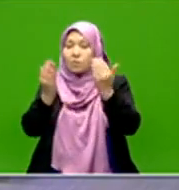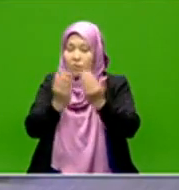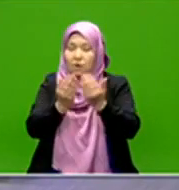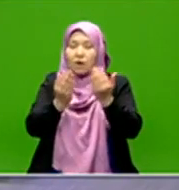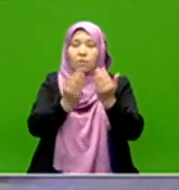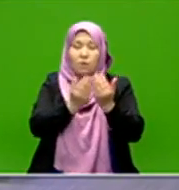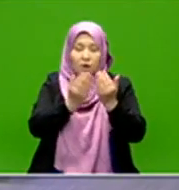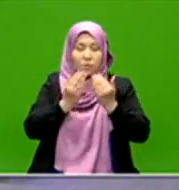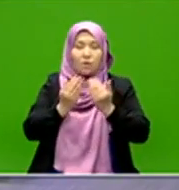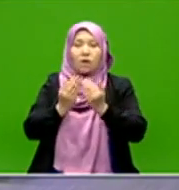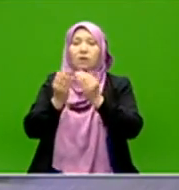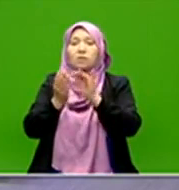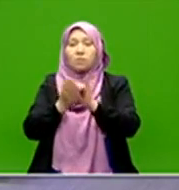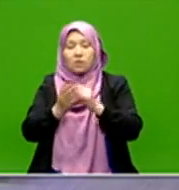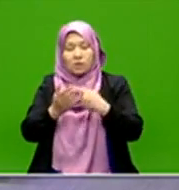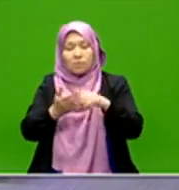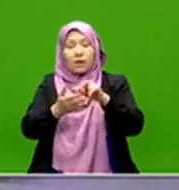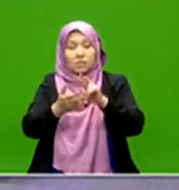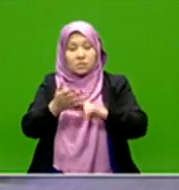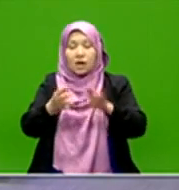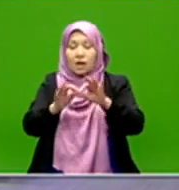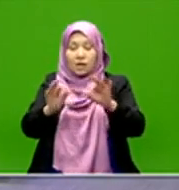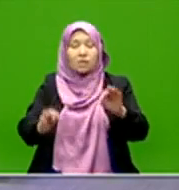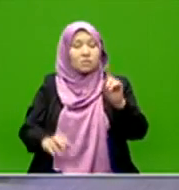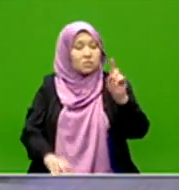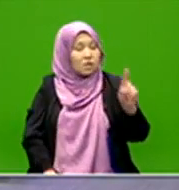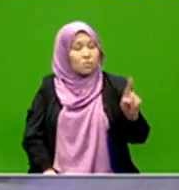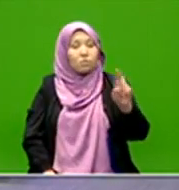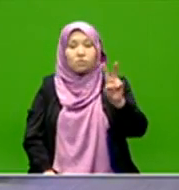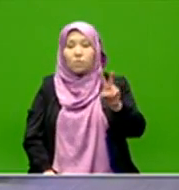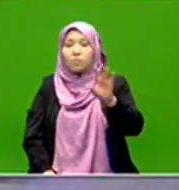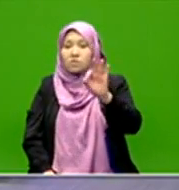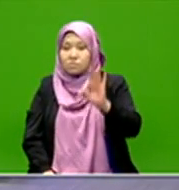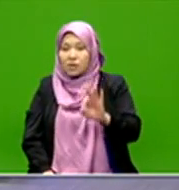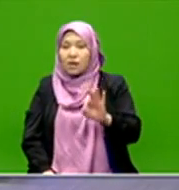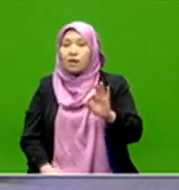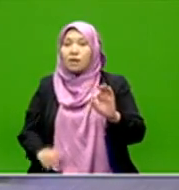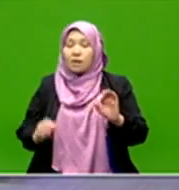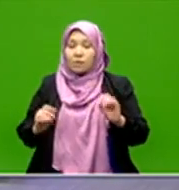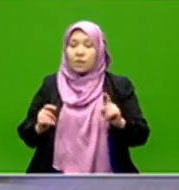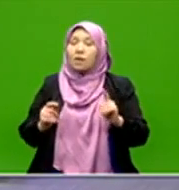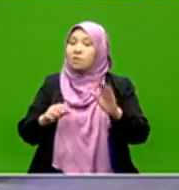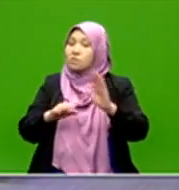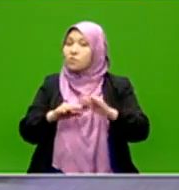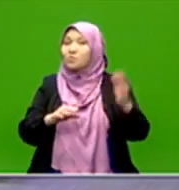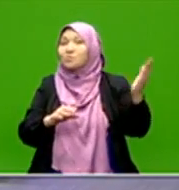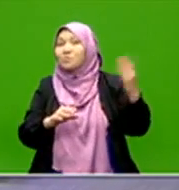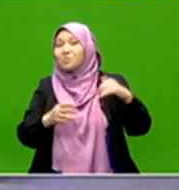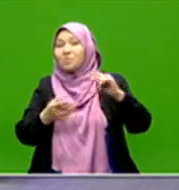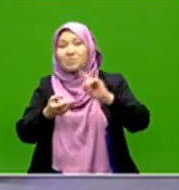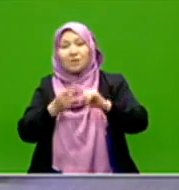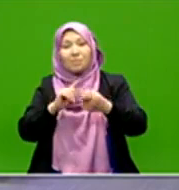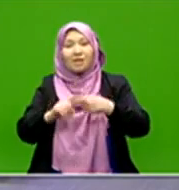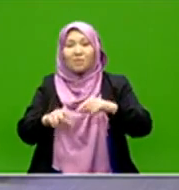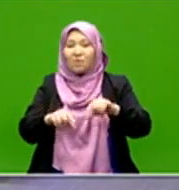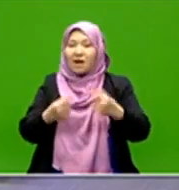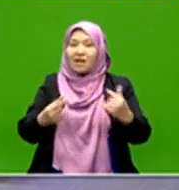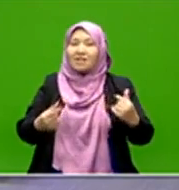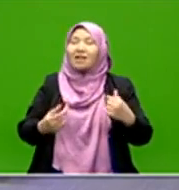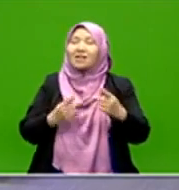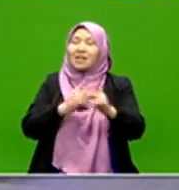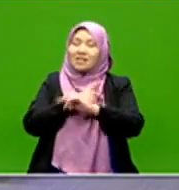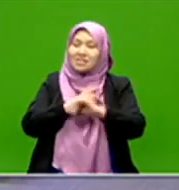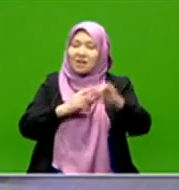doa Allahu akbar. Baik, jadi kita nak baca ayat 129, ustaz. Baik, jom sahabat-sahabat semua, sahabat Al-Quran dikasih Allah, kita sama-sama baca